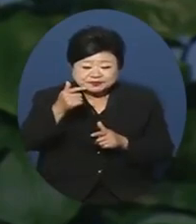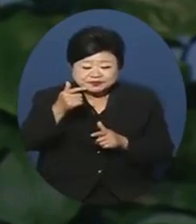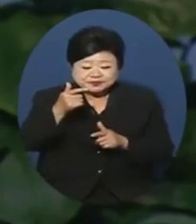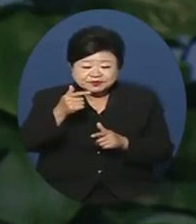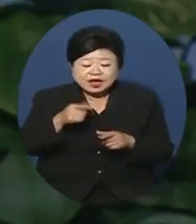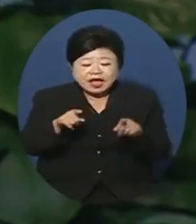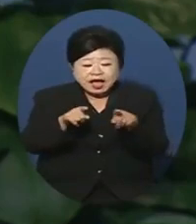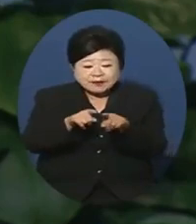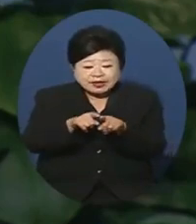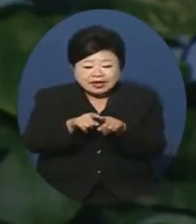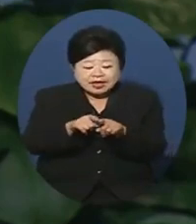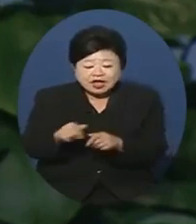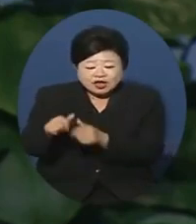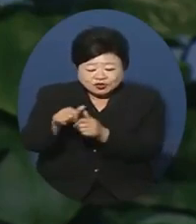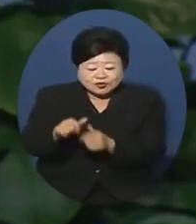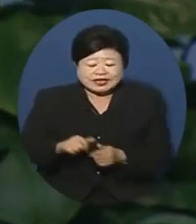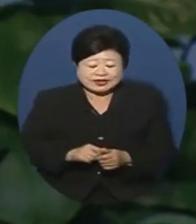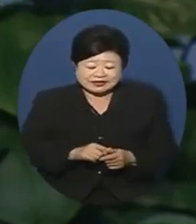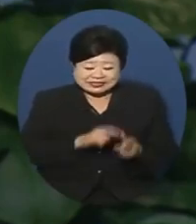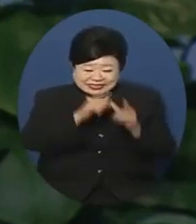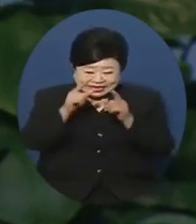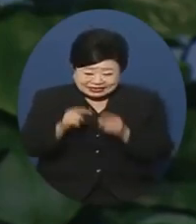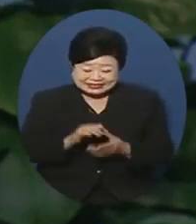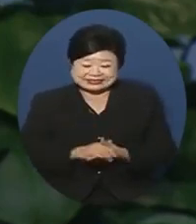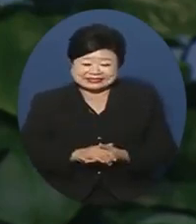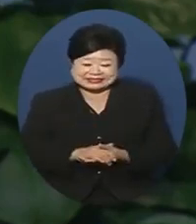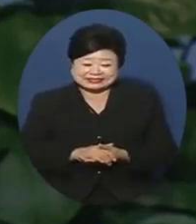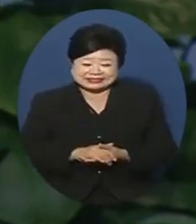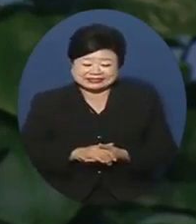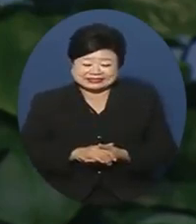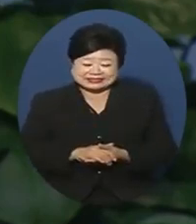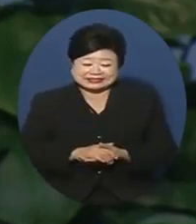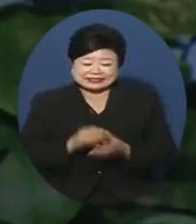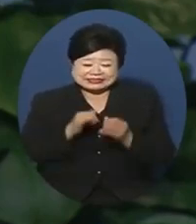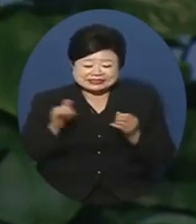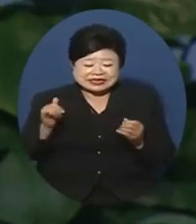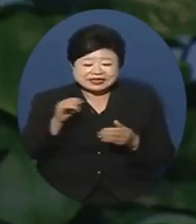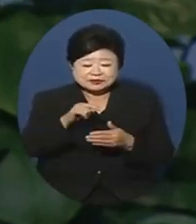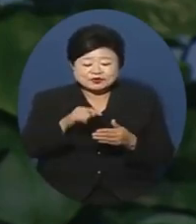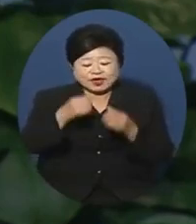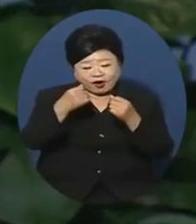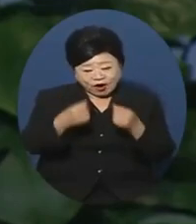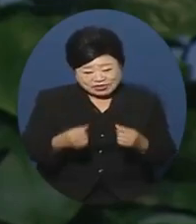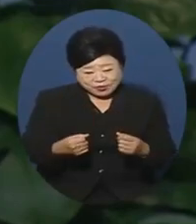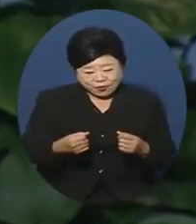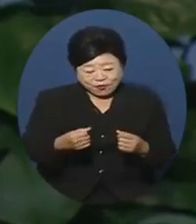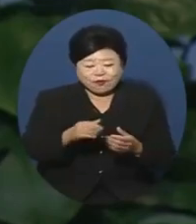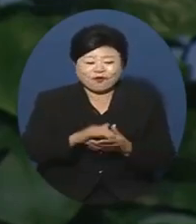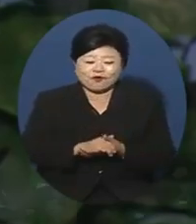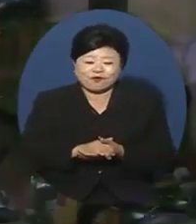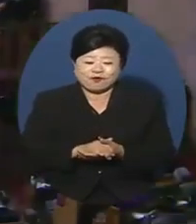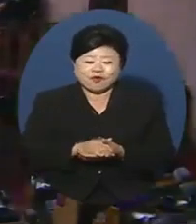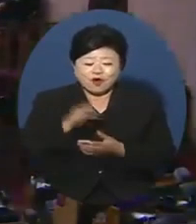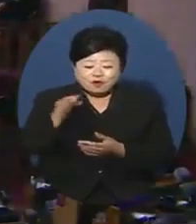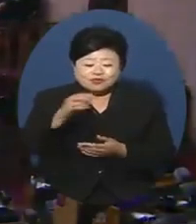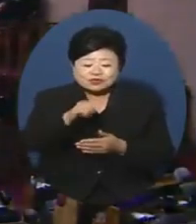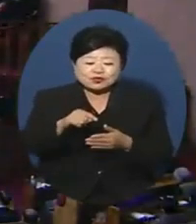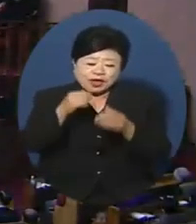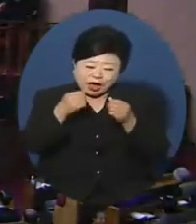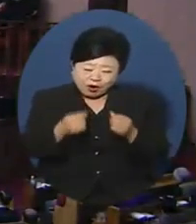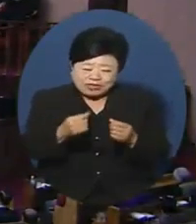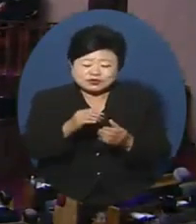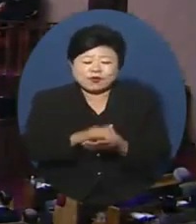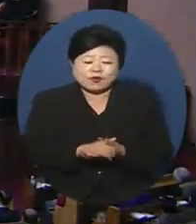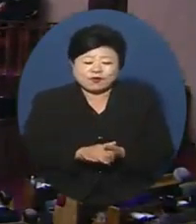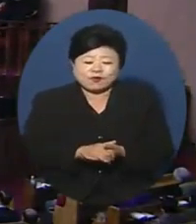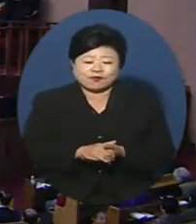예수님과 더불어 삼위일체 하나님은 사람 속에 거하시고 물질 속에 거하시고